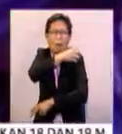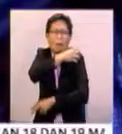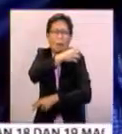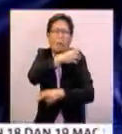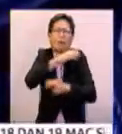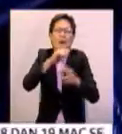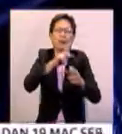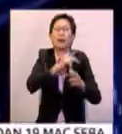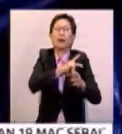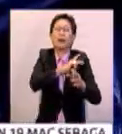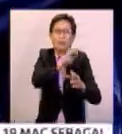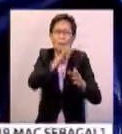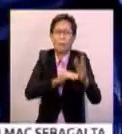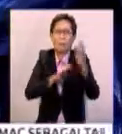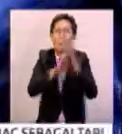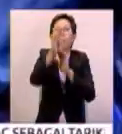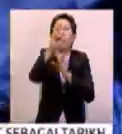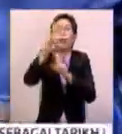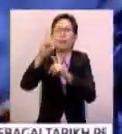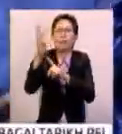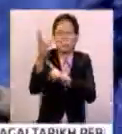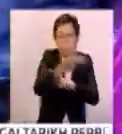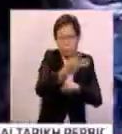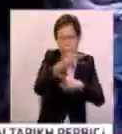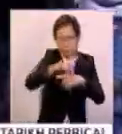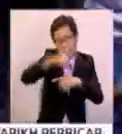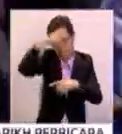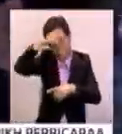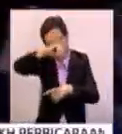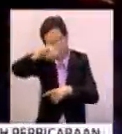pegawai Kementerian Pembangunan Wanita, Keluarga dan Masyarakat di Putrajaya.